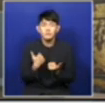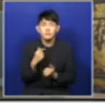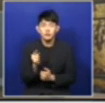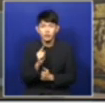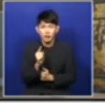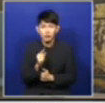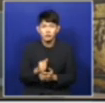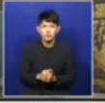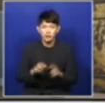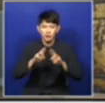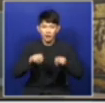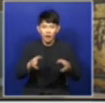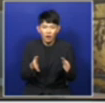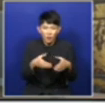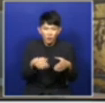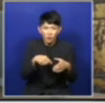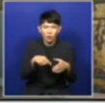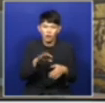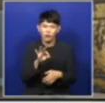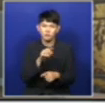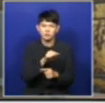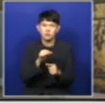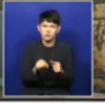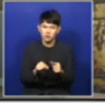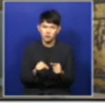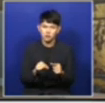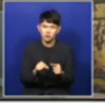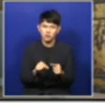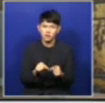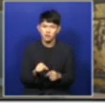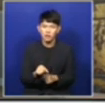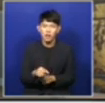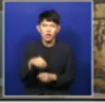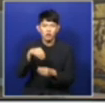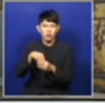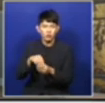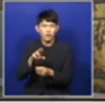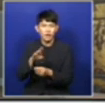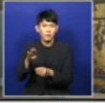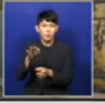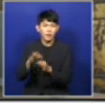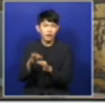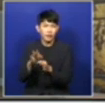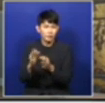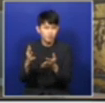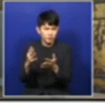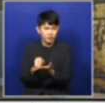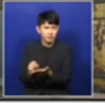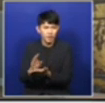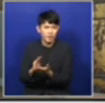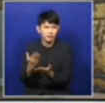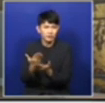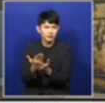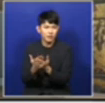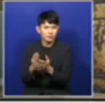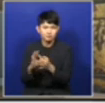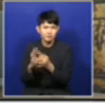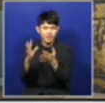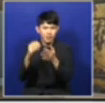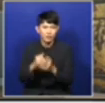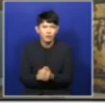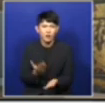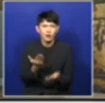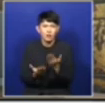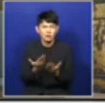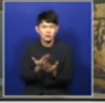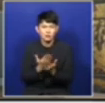ประกอบการรายย่อย 90% ที่ไม่อยู่ในระบบของธนาคารและสถาบันการเงินไม่สามารถเข้าถึง